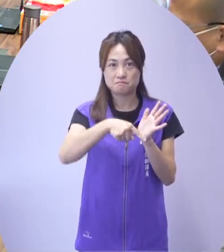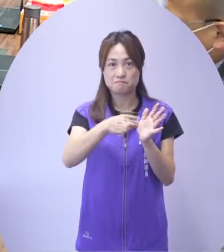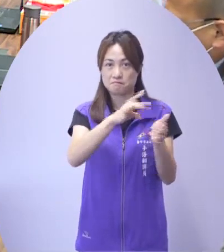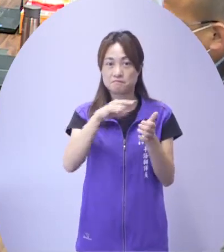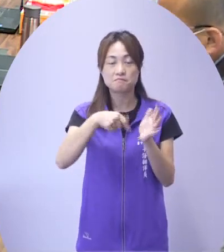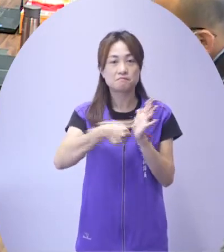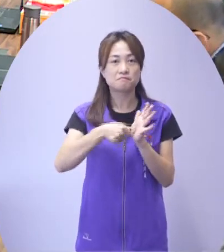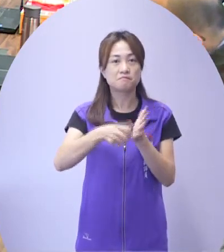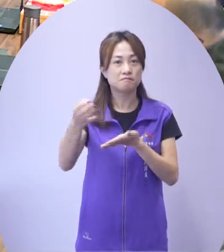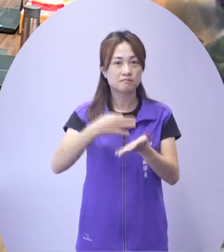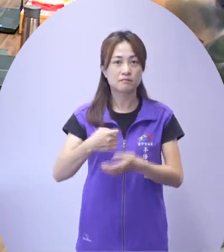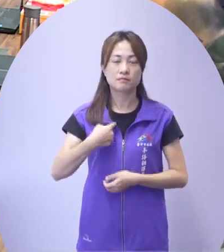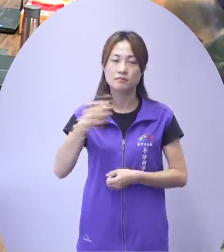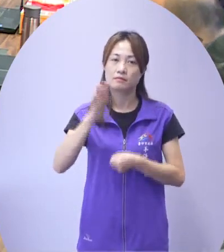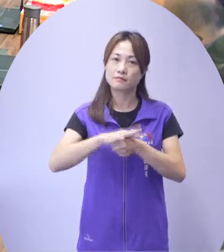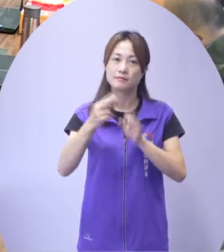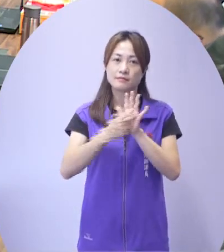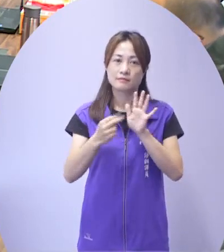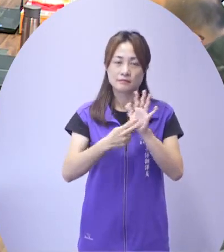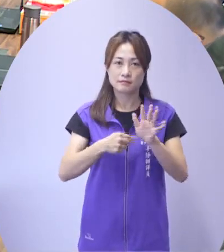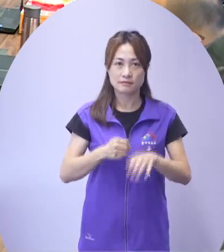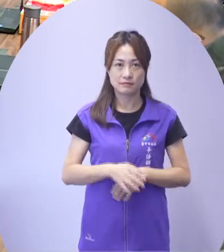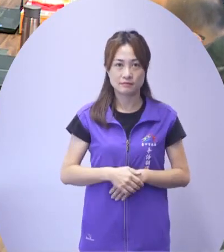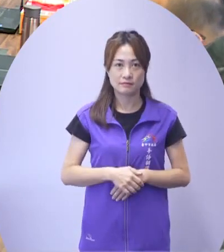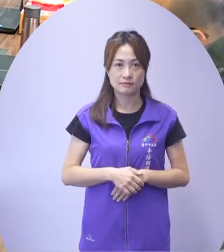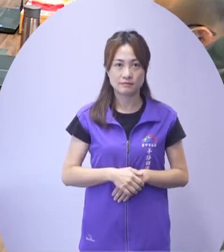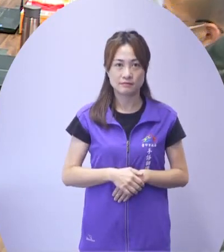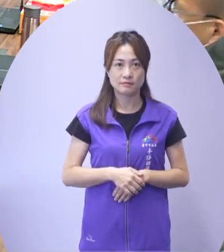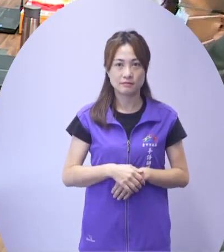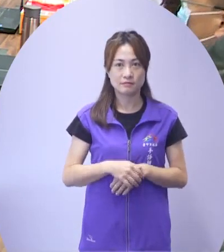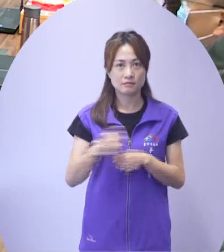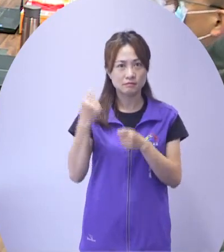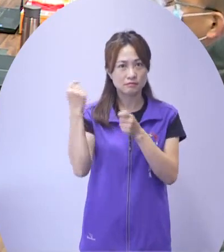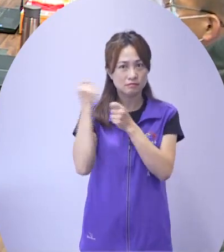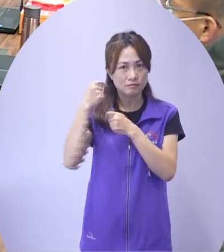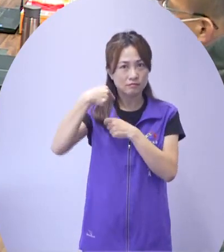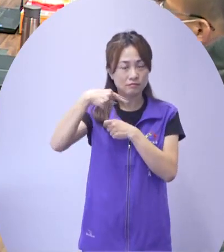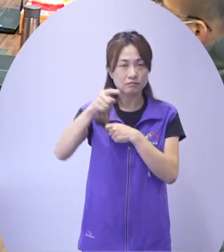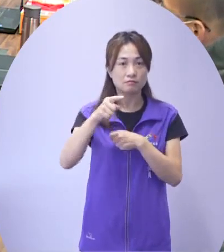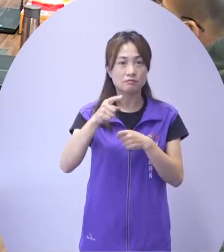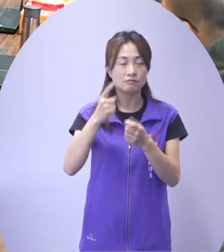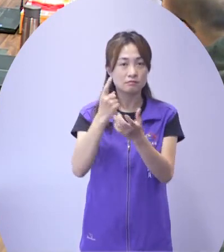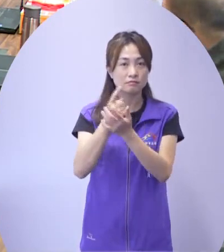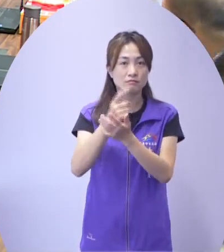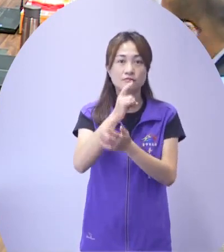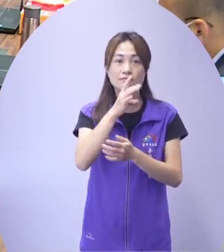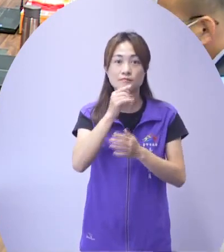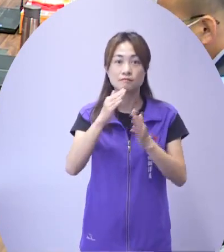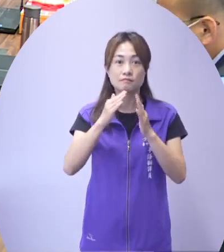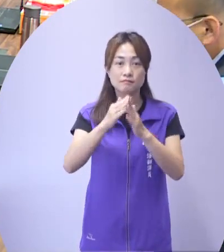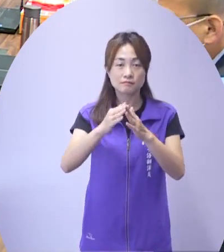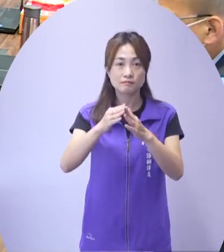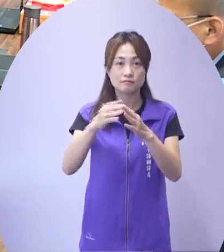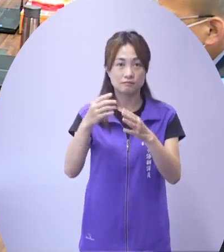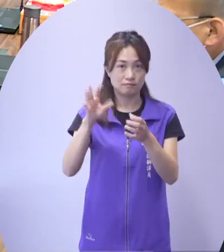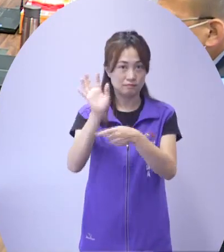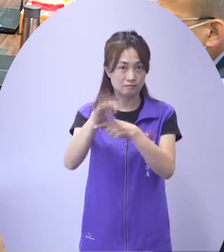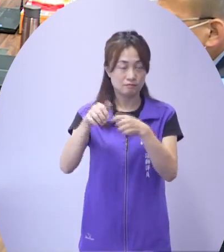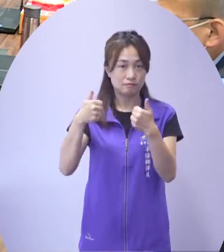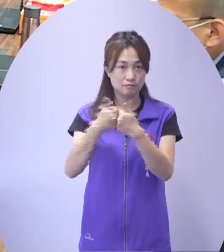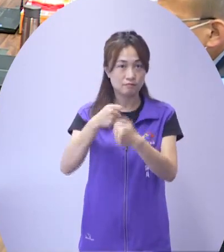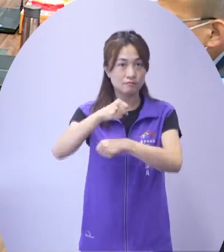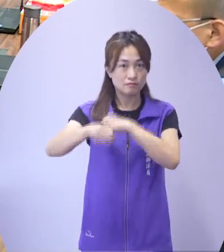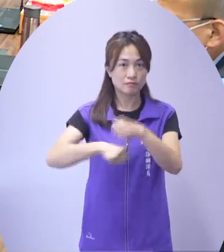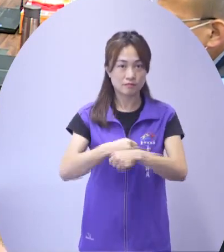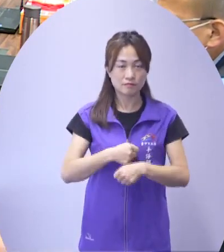好，我再补充一下哈，因为我前两天才去参加台中市丰原农会的一个活动哈。那因为台中是柑橘